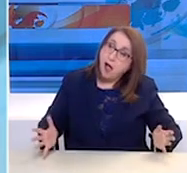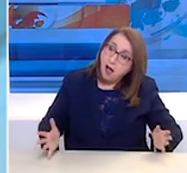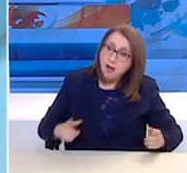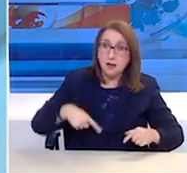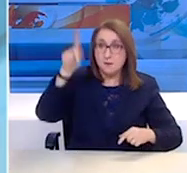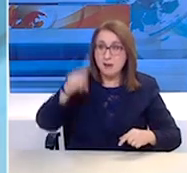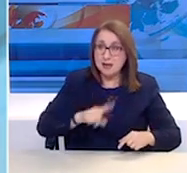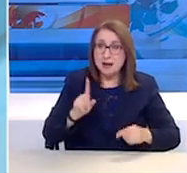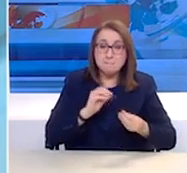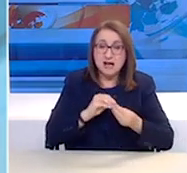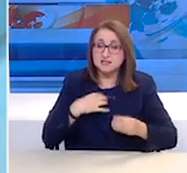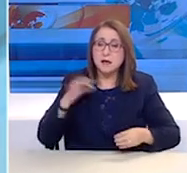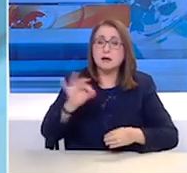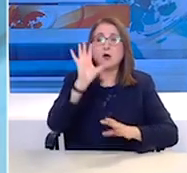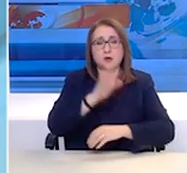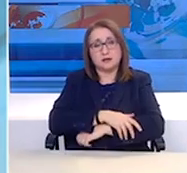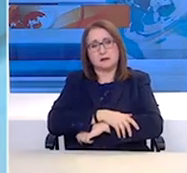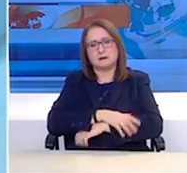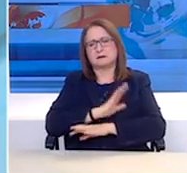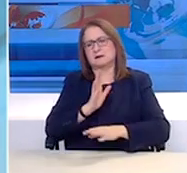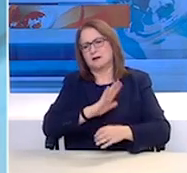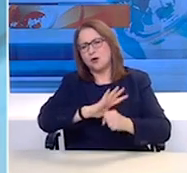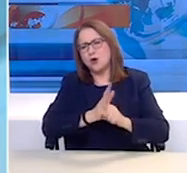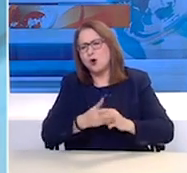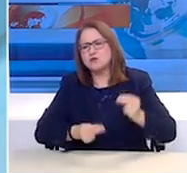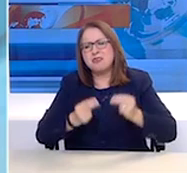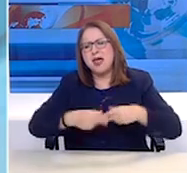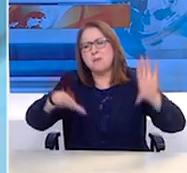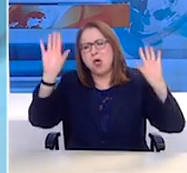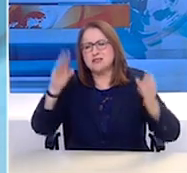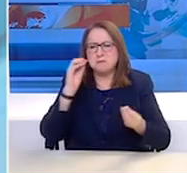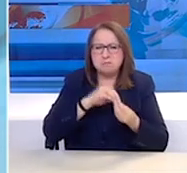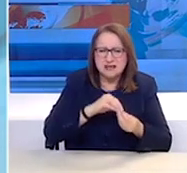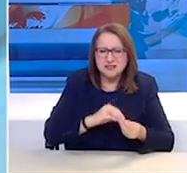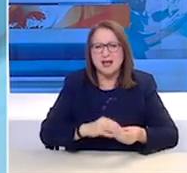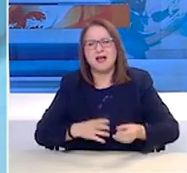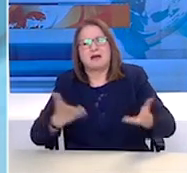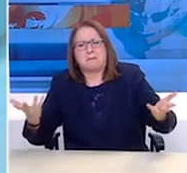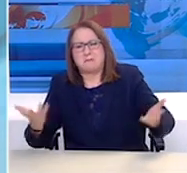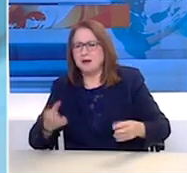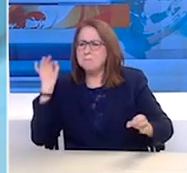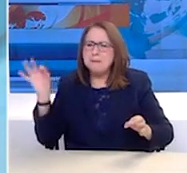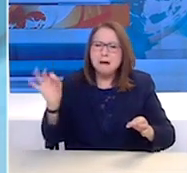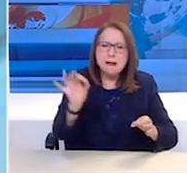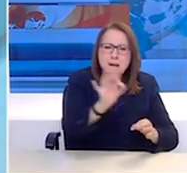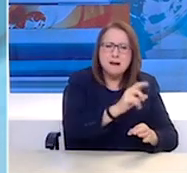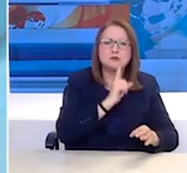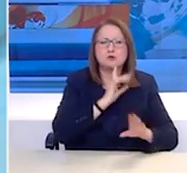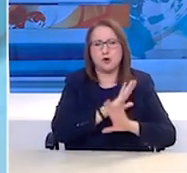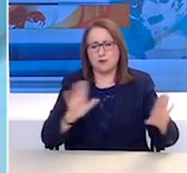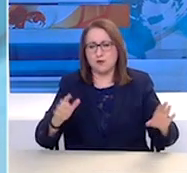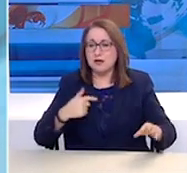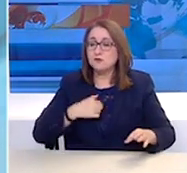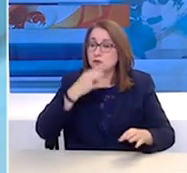πάρει στο ακέραιο. Να το επαναλάβω ακόμη μια φορά. Οι μετακινήσεις επιτρέπονται μόνο για πολύ συγκεκριμένους λόγους, στους οποίους